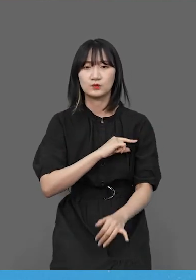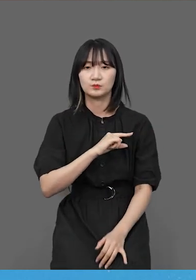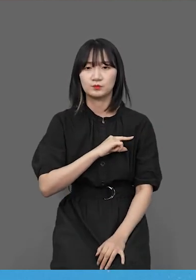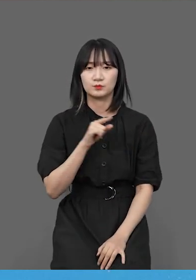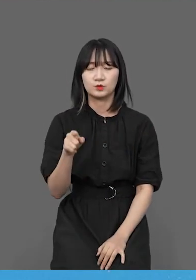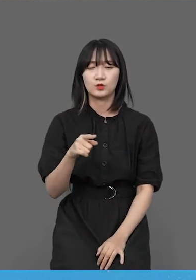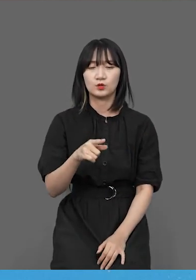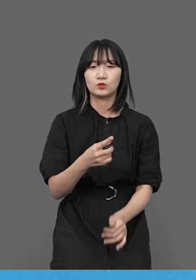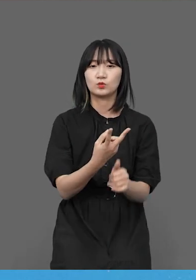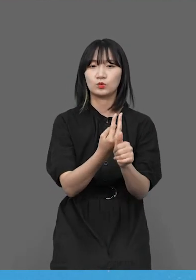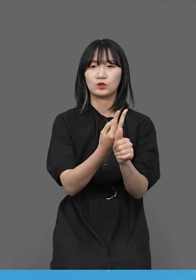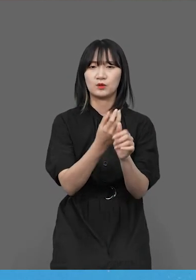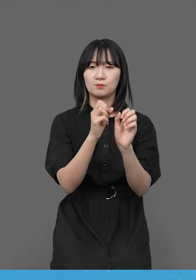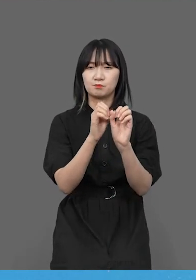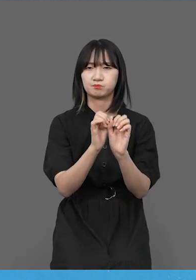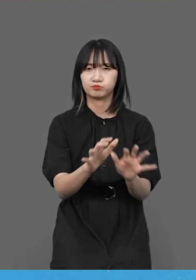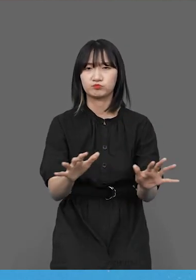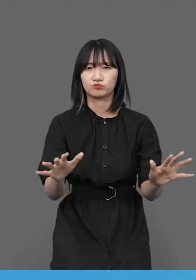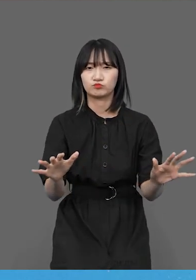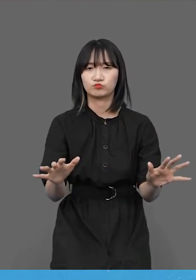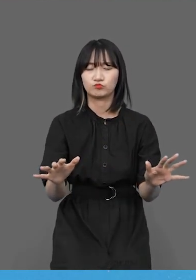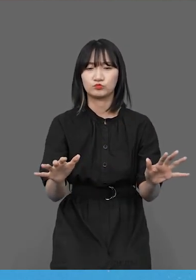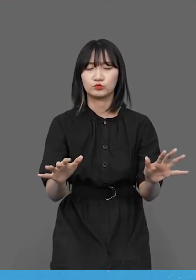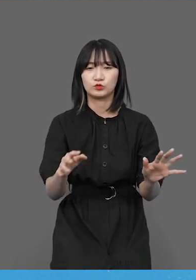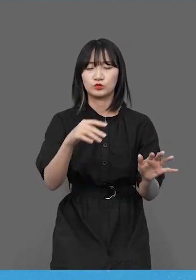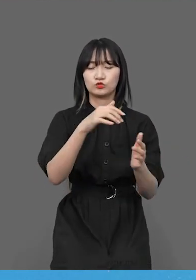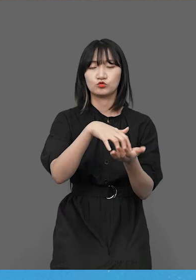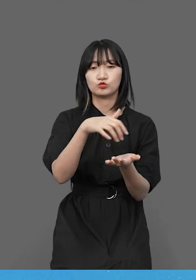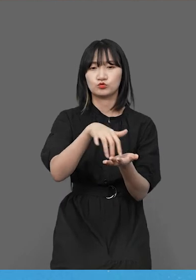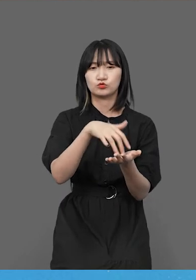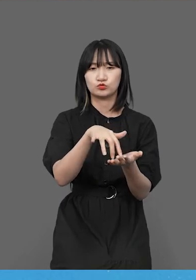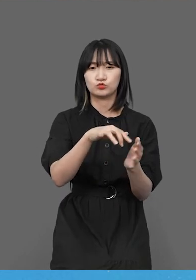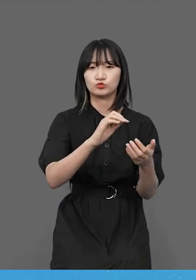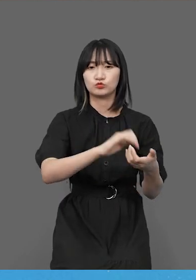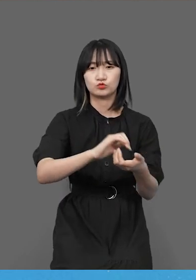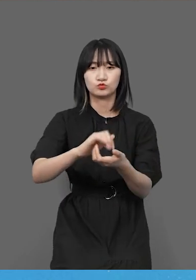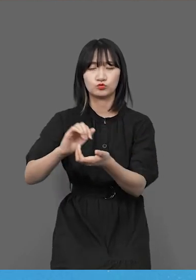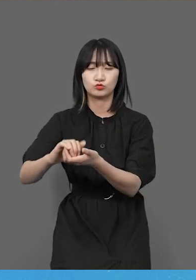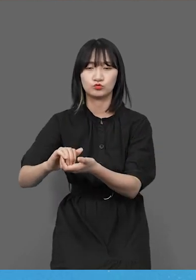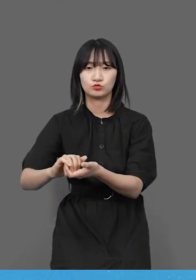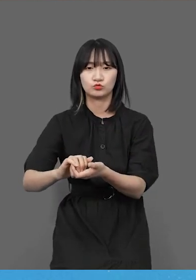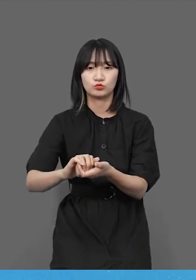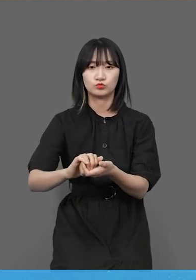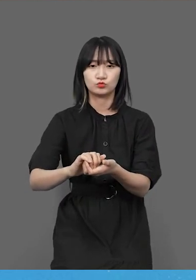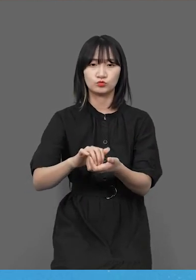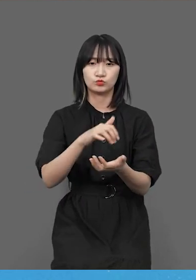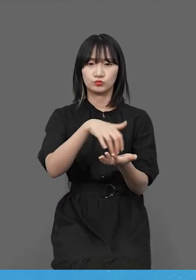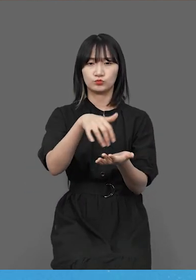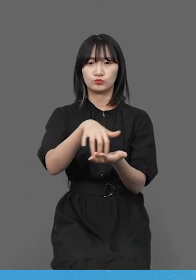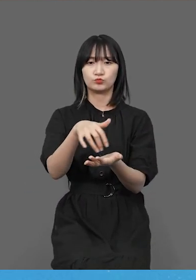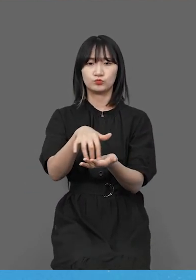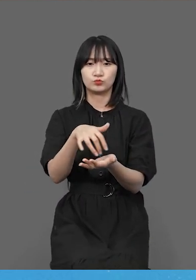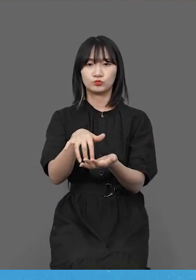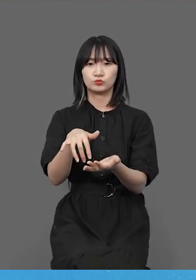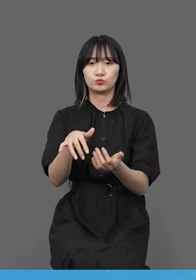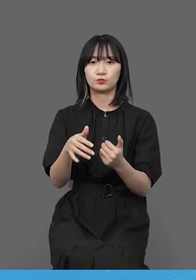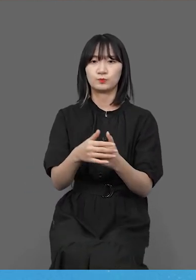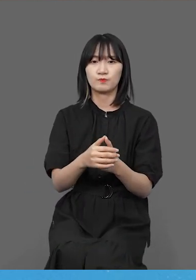토끼가 번식되는 그 과정을 갖다가 수열로, 그 규칙성을 수열로 표시해서 나오는 거거든요.